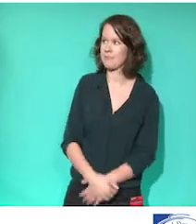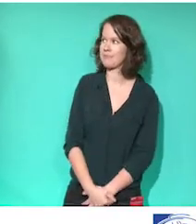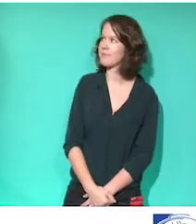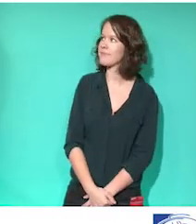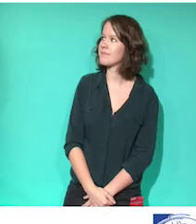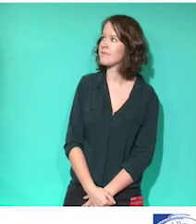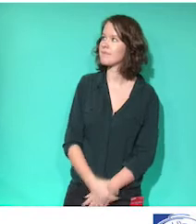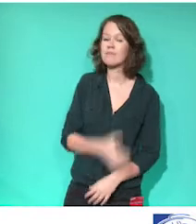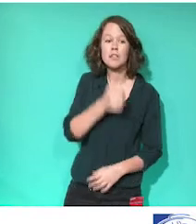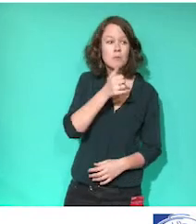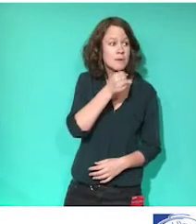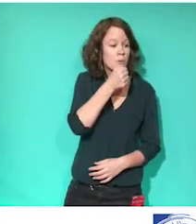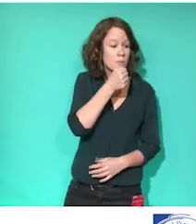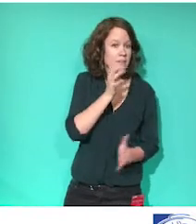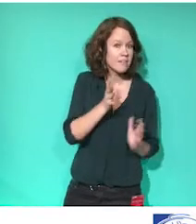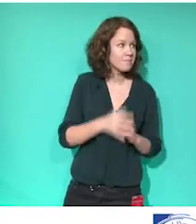Il faudrait peut-être un petit micro.